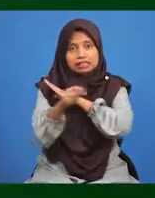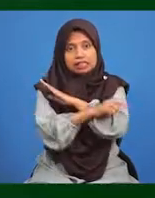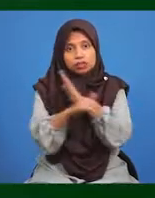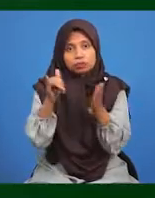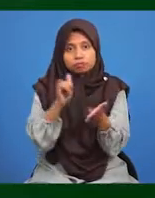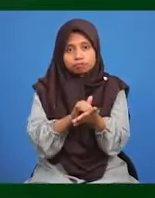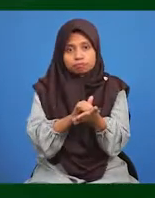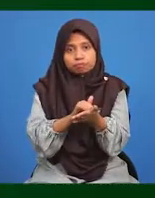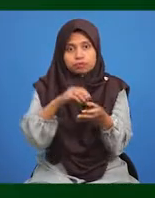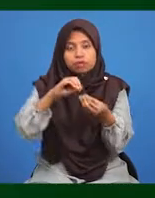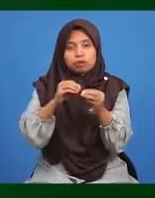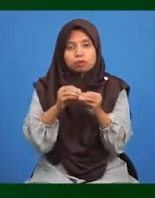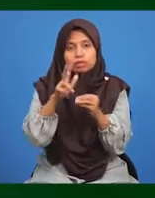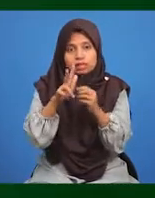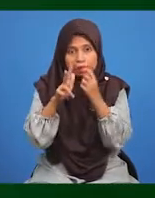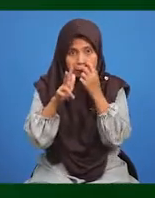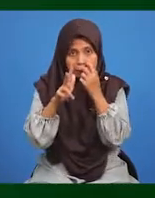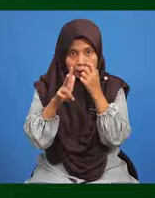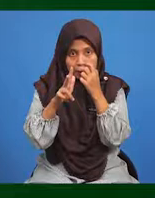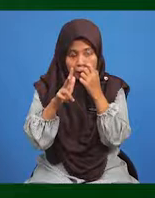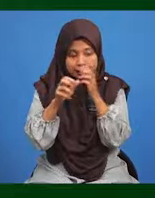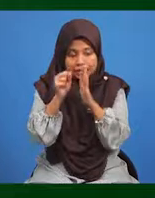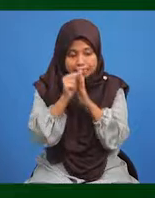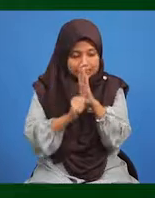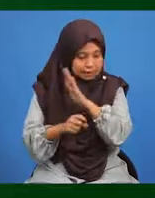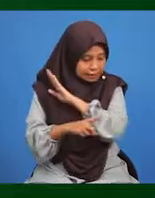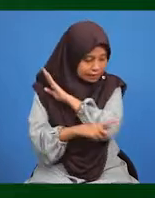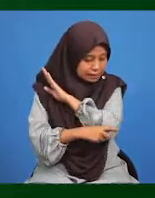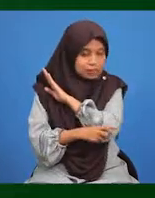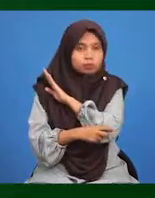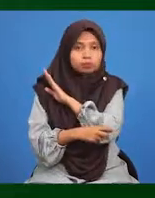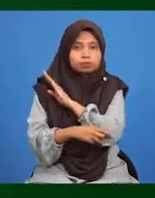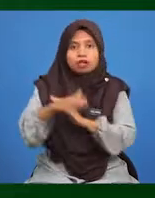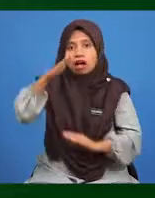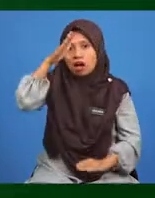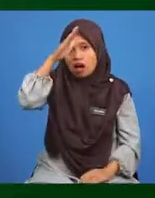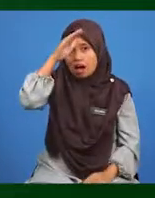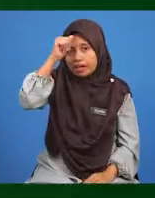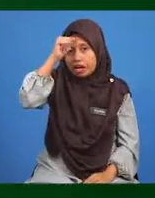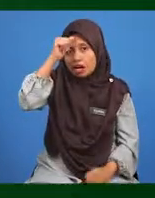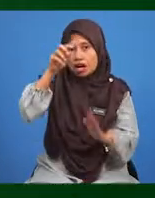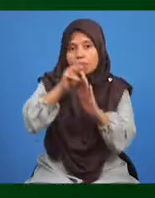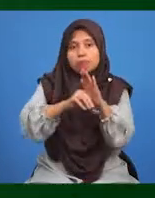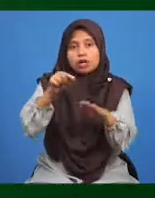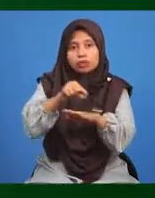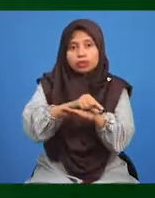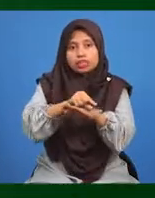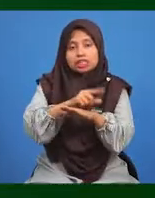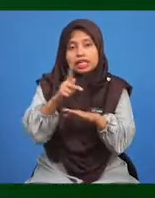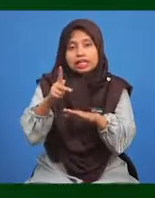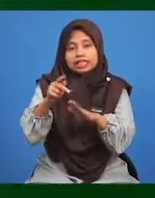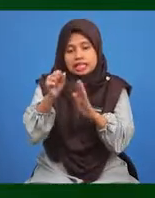Perkataan ketiga ialah sesiku. Ayah menggunakan